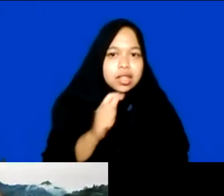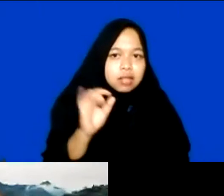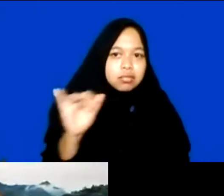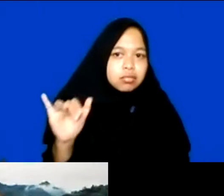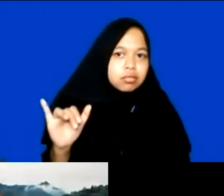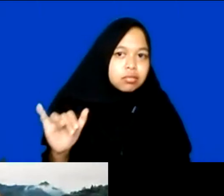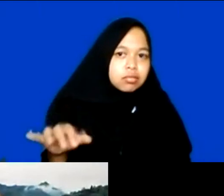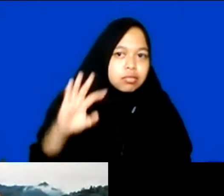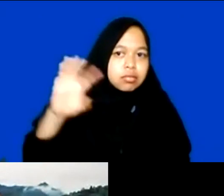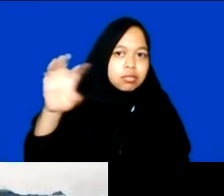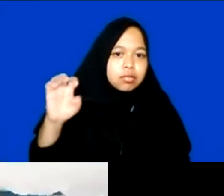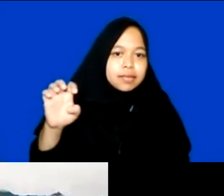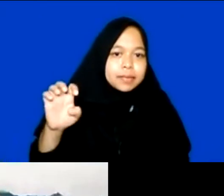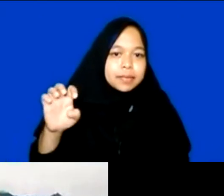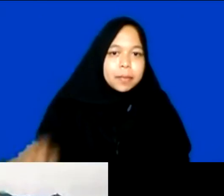Silakan disampaikan